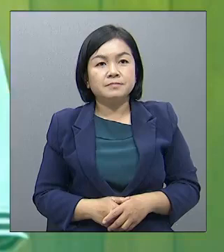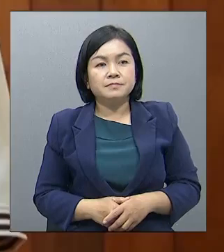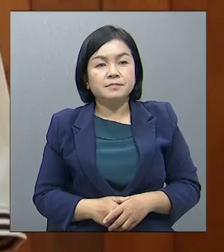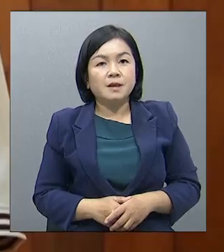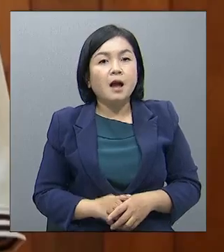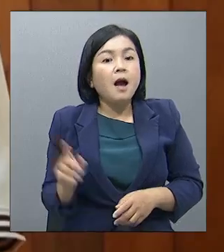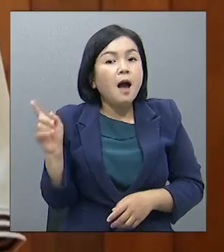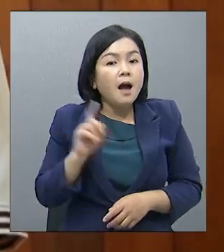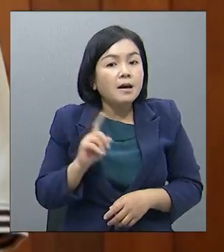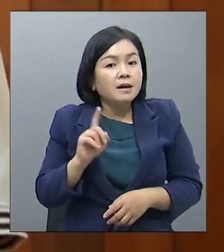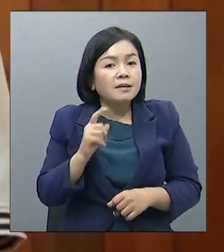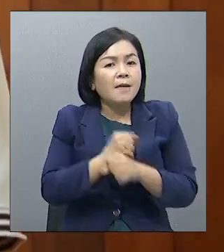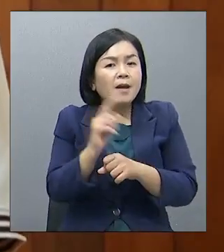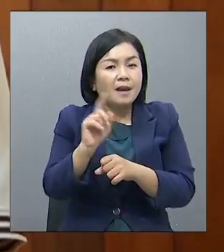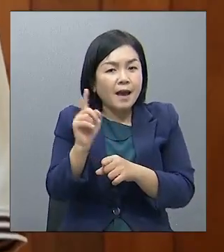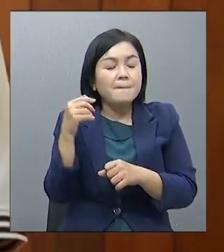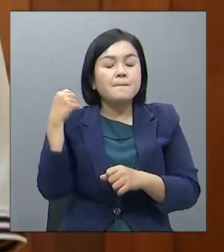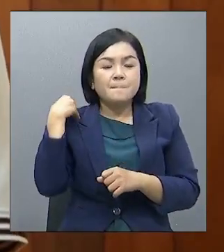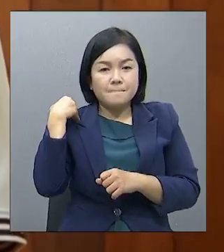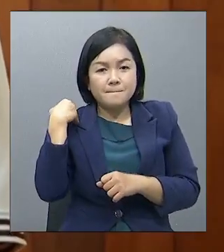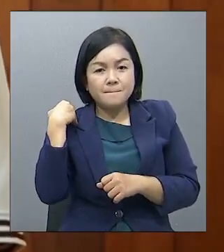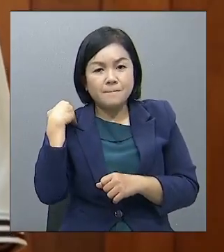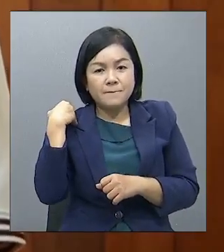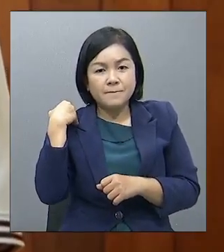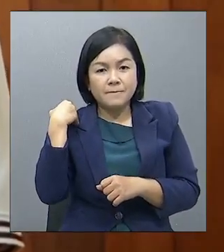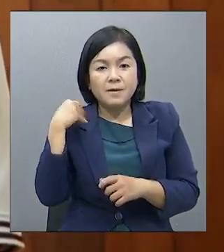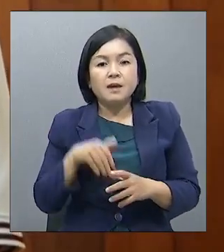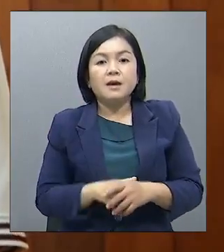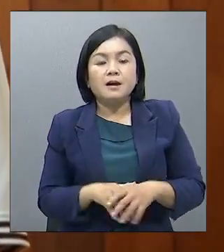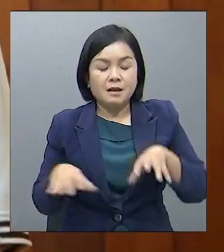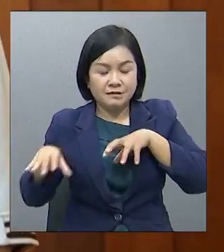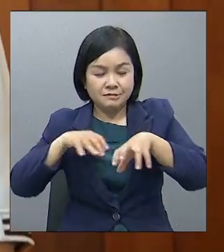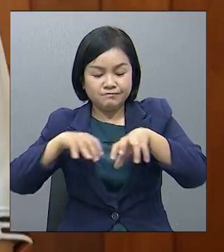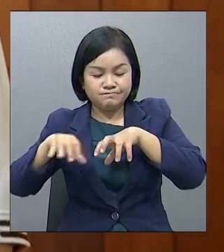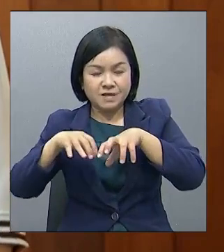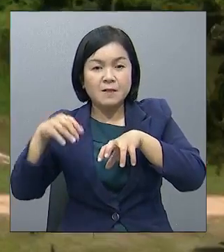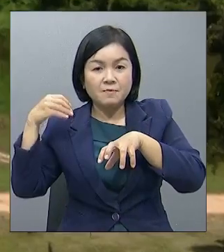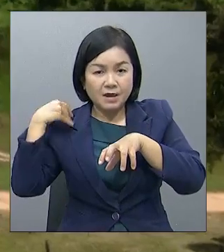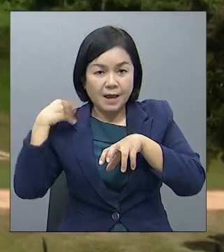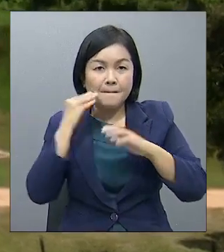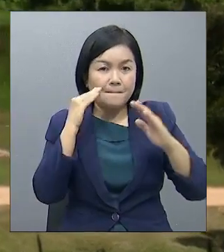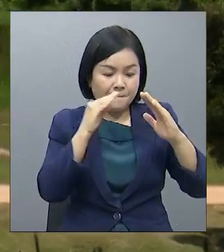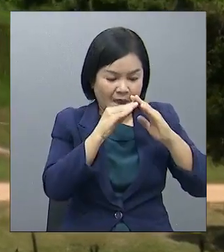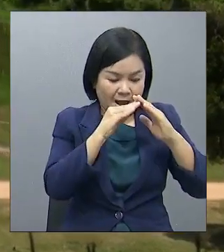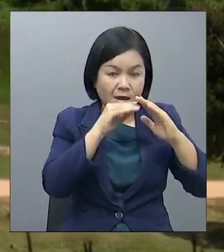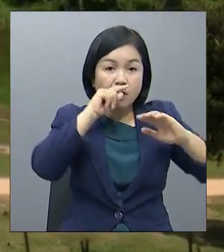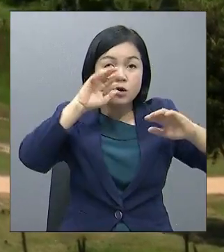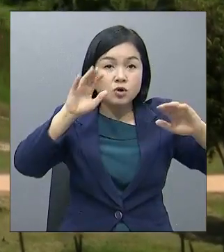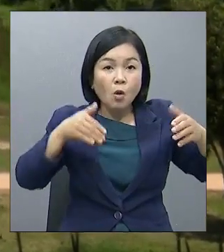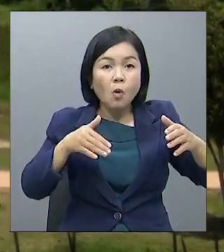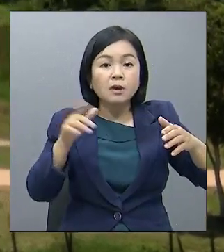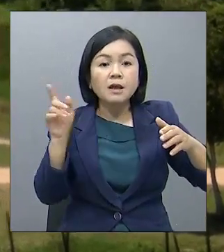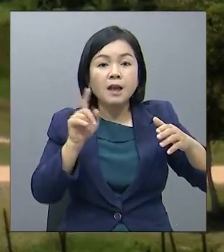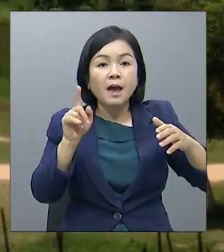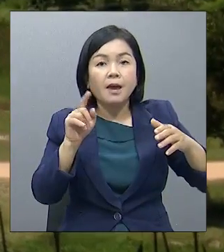องค์ประกอบของมันก็คือมีเรื่องของการจัดการภายนอกบ้านนกต้องมีระยะถอยร่นระยะ